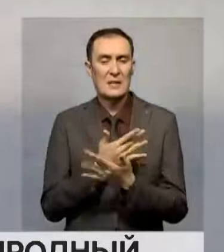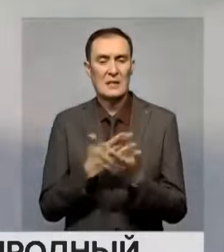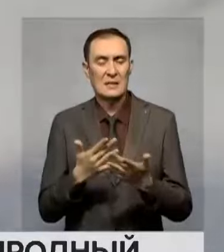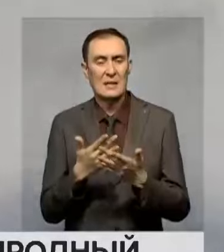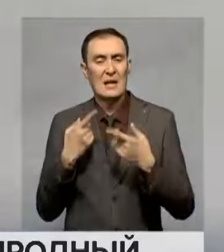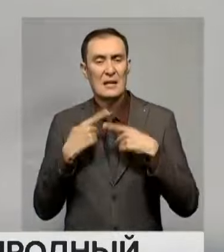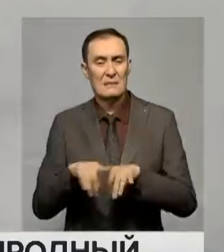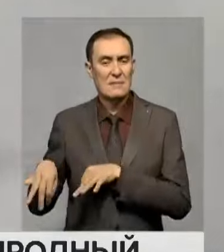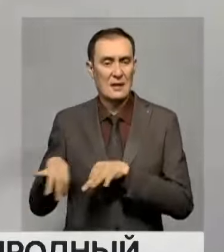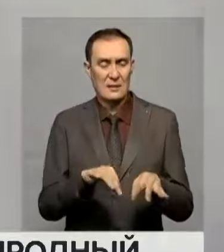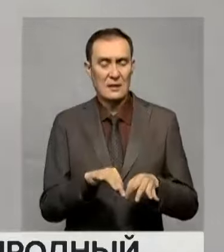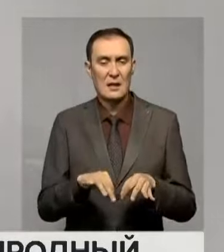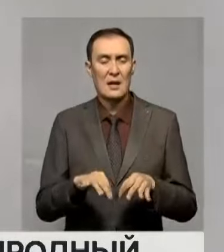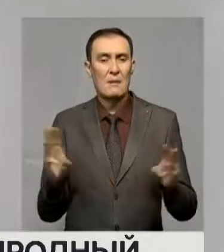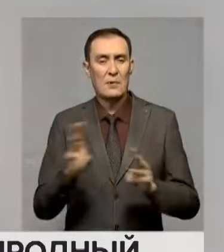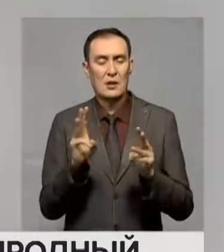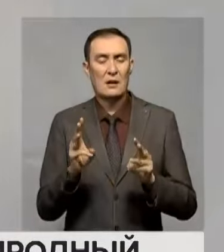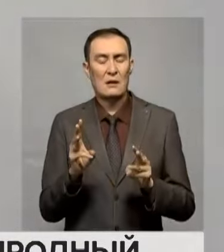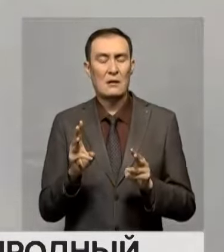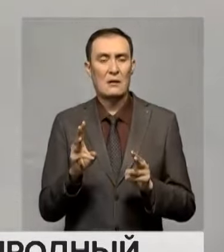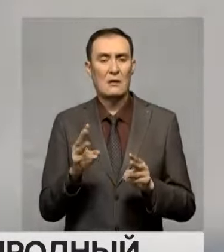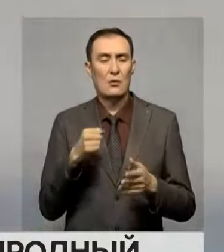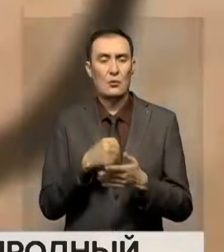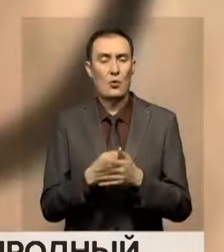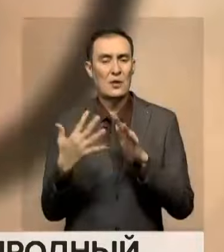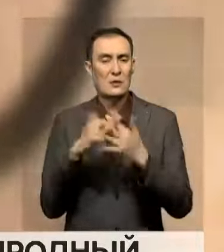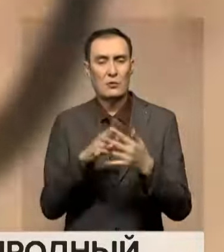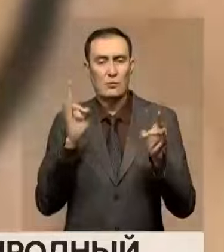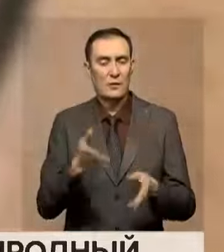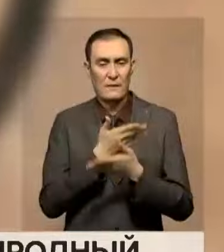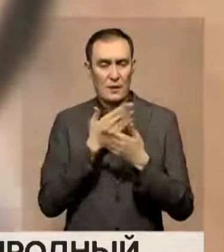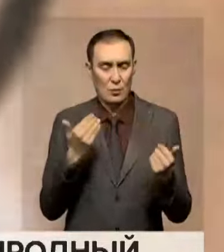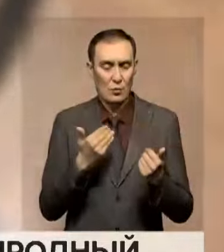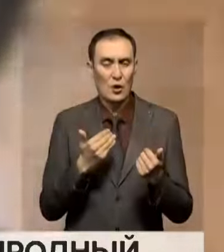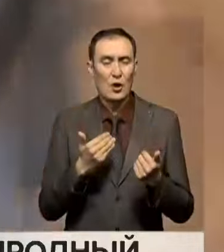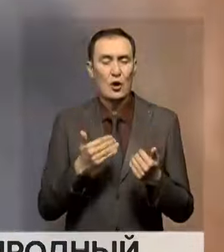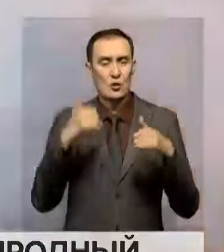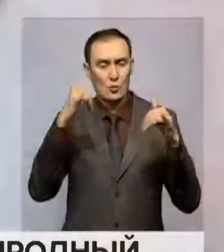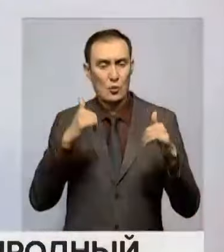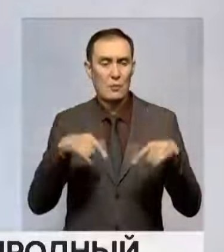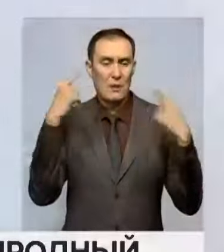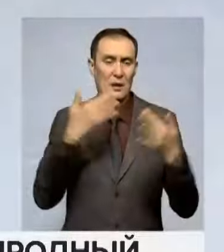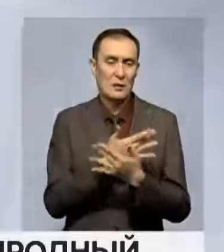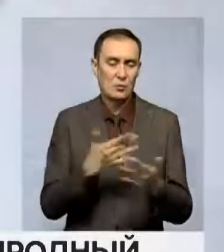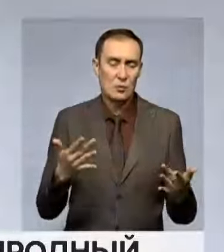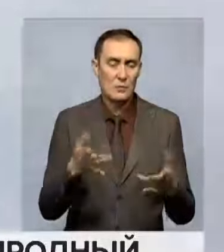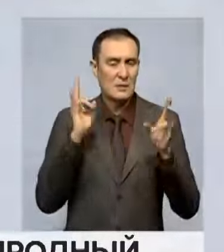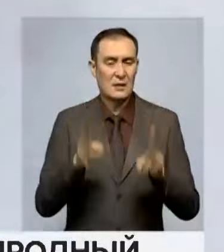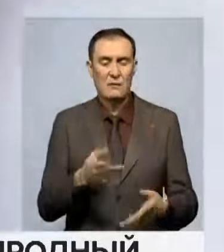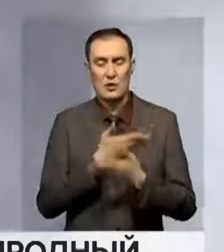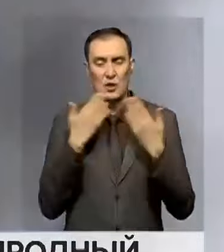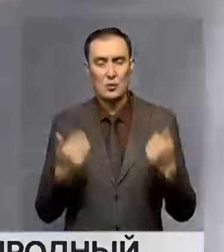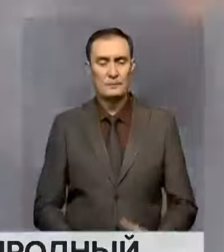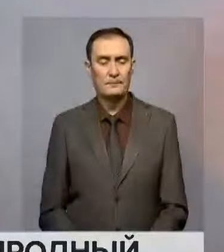единиц спецтехники. Стихия не дошла до населенных пунктов. По информации акимата района, скот также не пострадал.